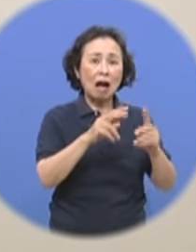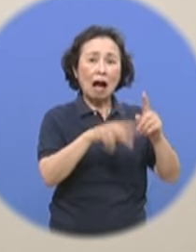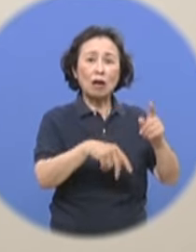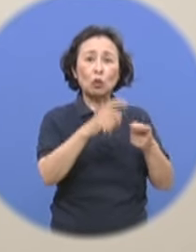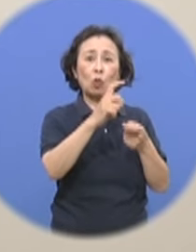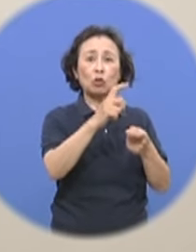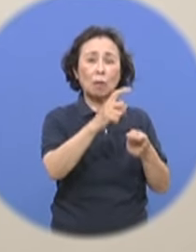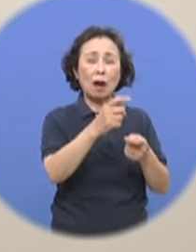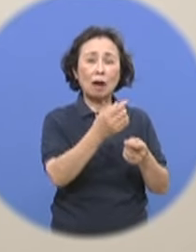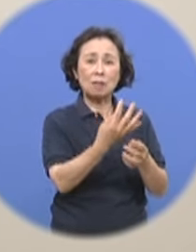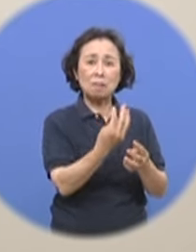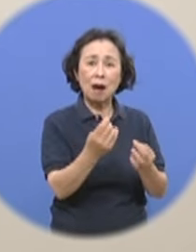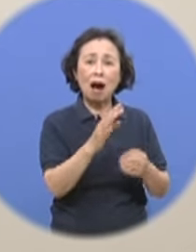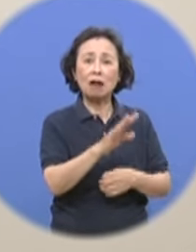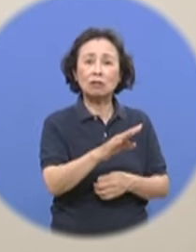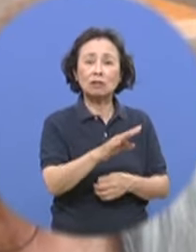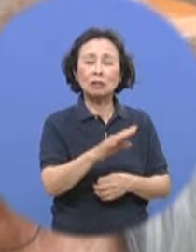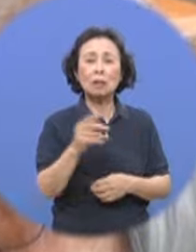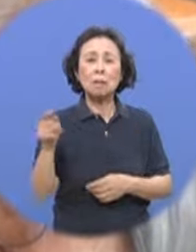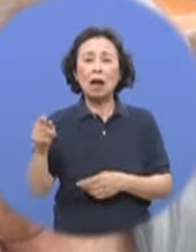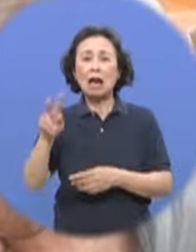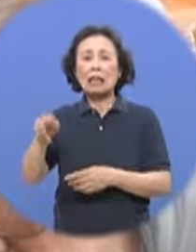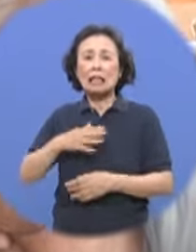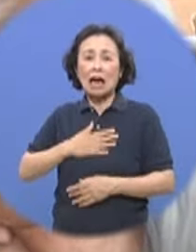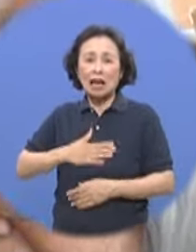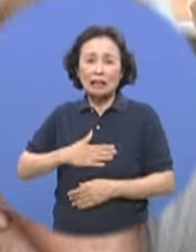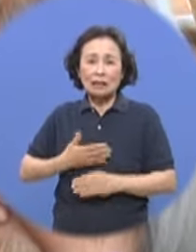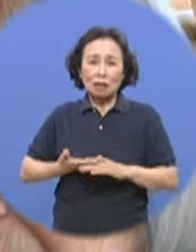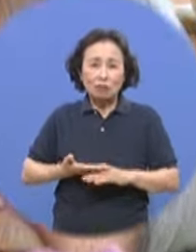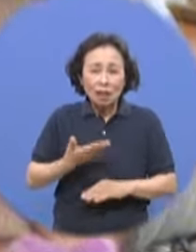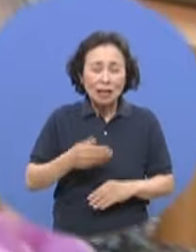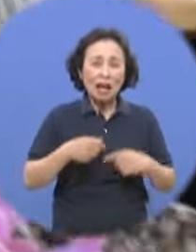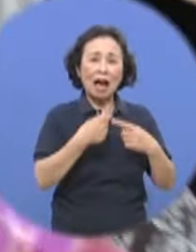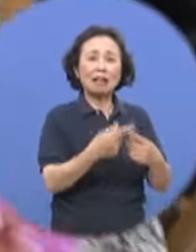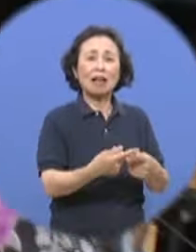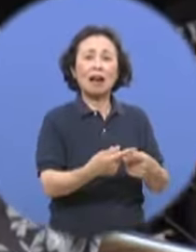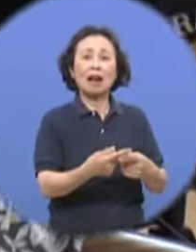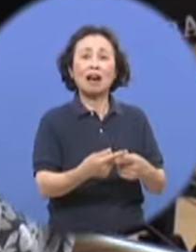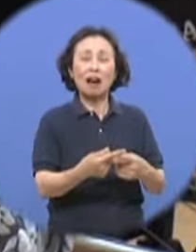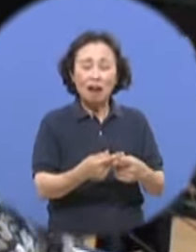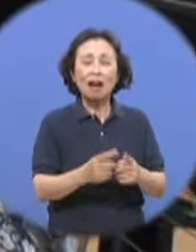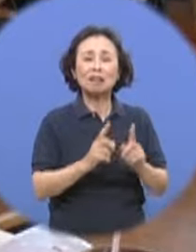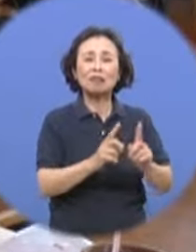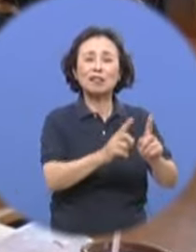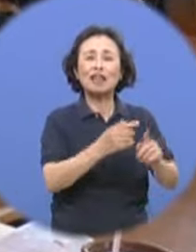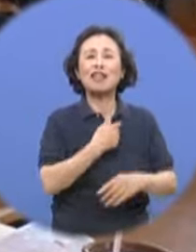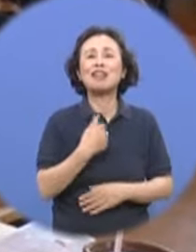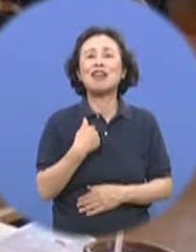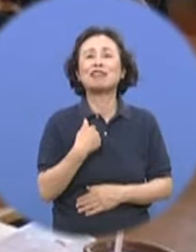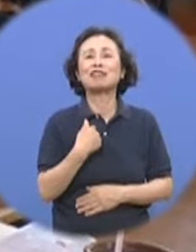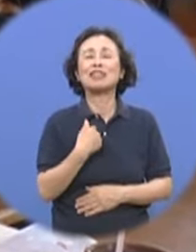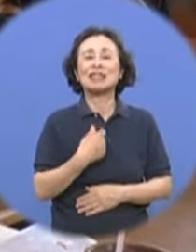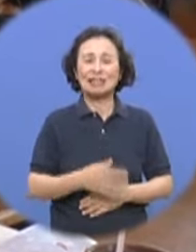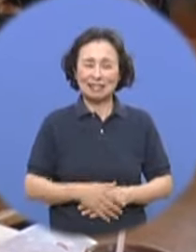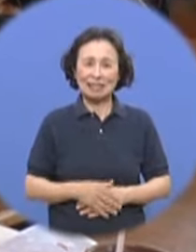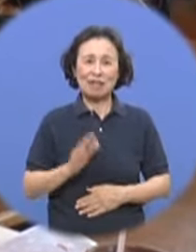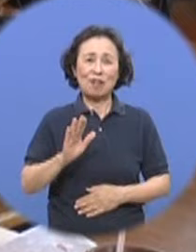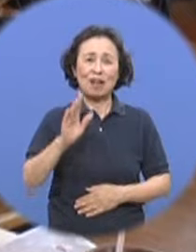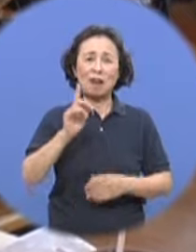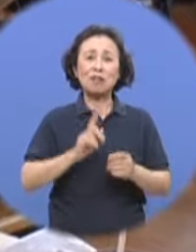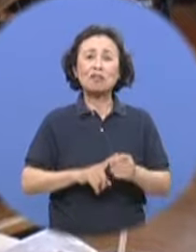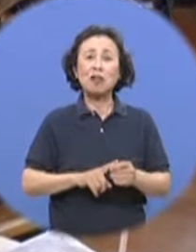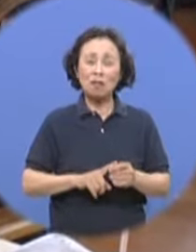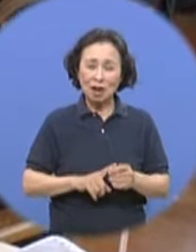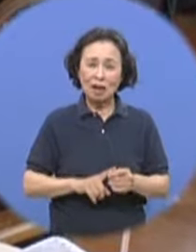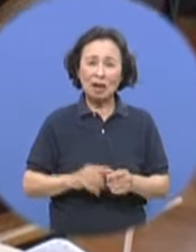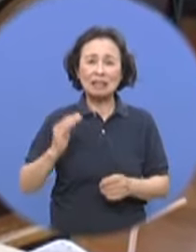るのでその介護用語を理解して最初から分かっているのでついていけていることはついていけれます。今後の目標はもう皆